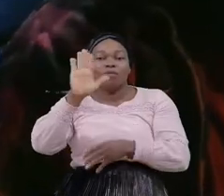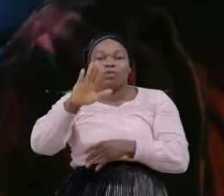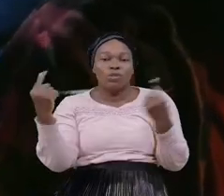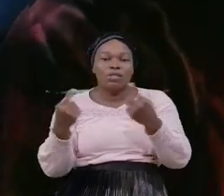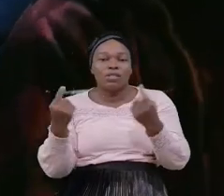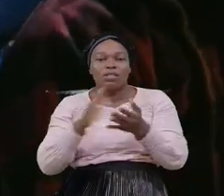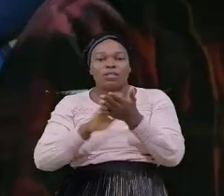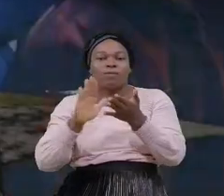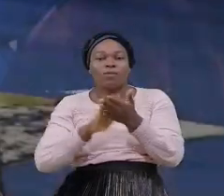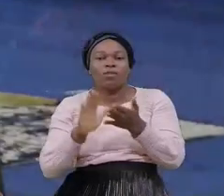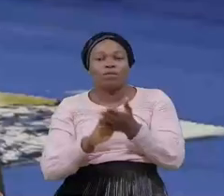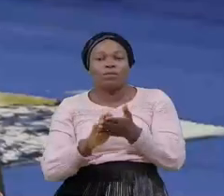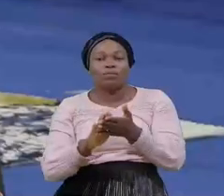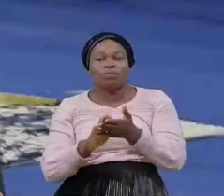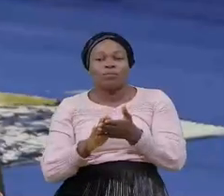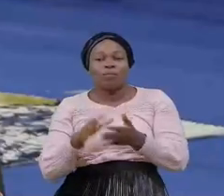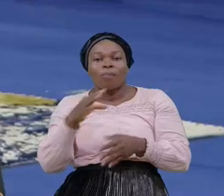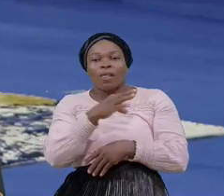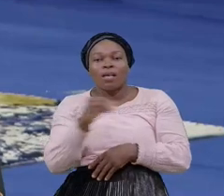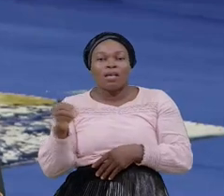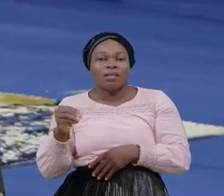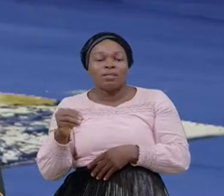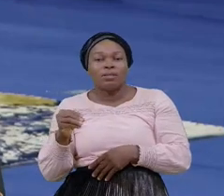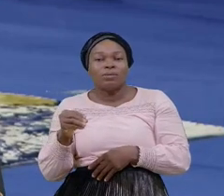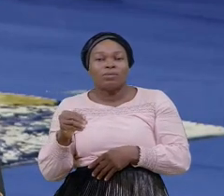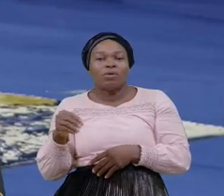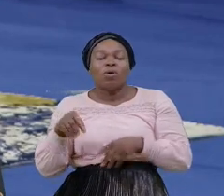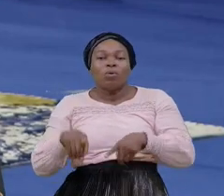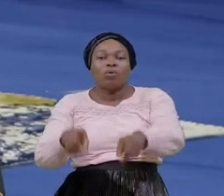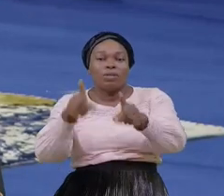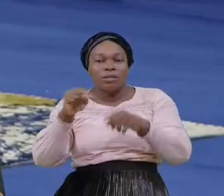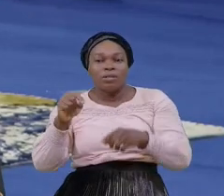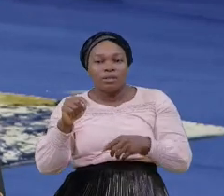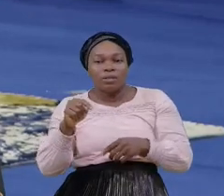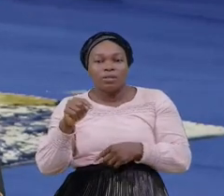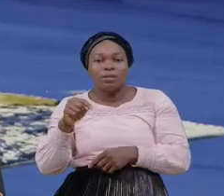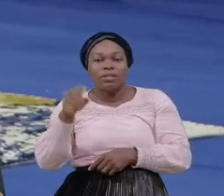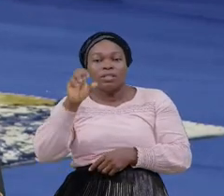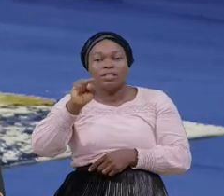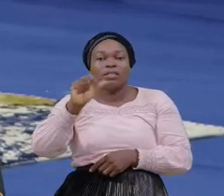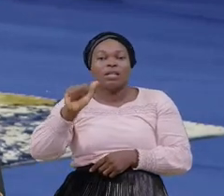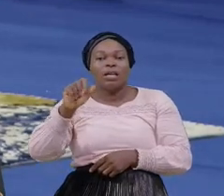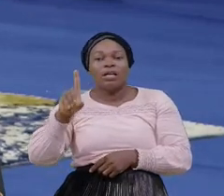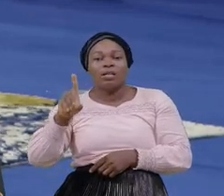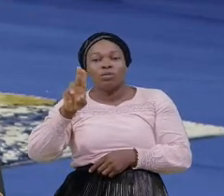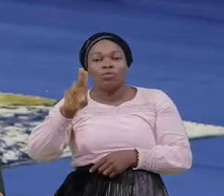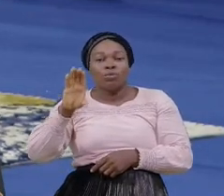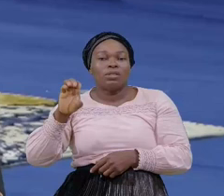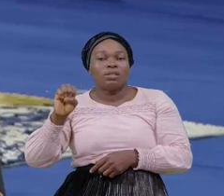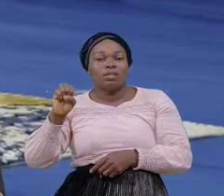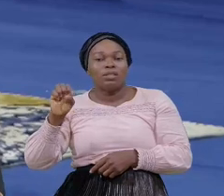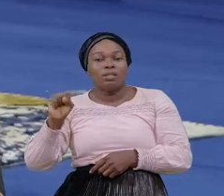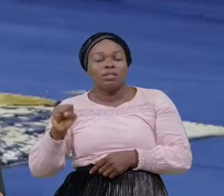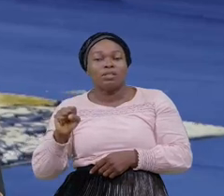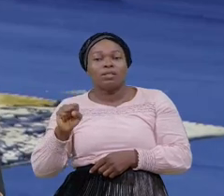pardonnés. Et pendant que les pharisiens étaient tristes et les sadducéens étaient tristes et puis